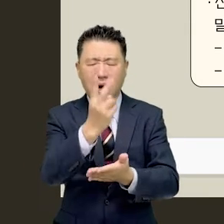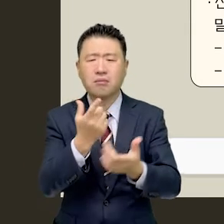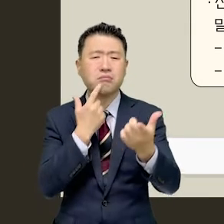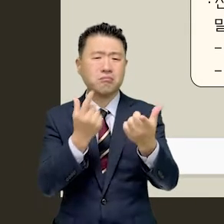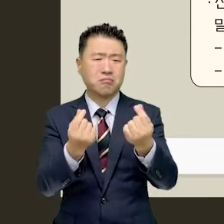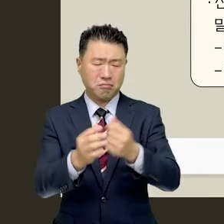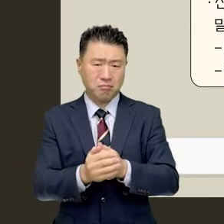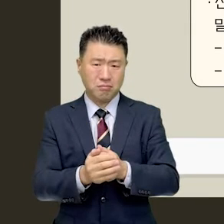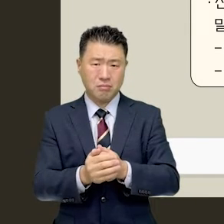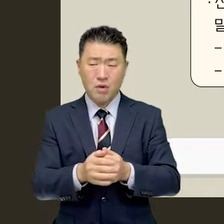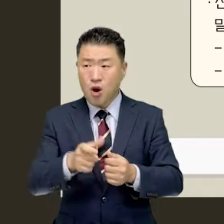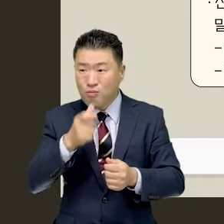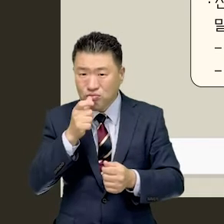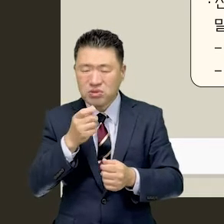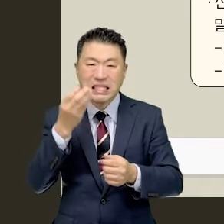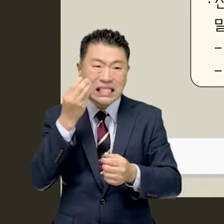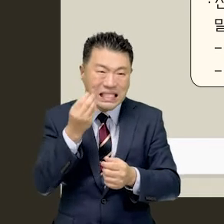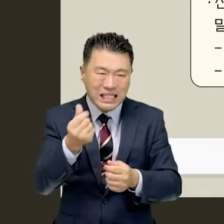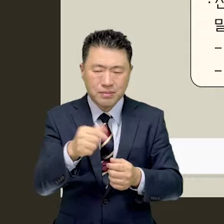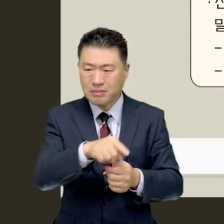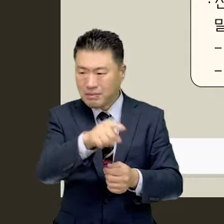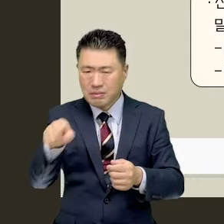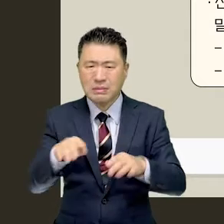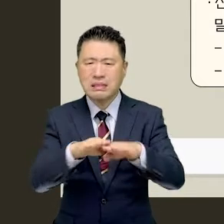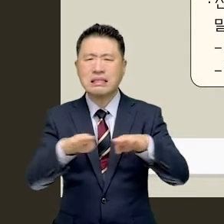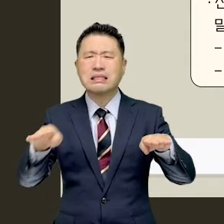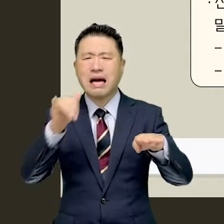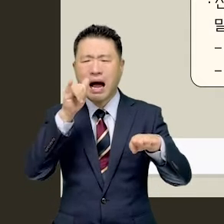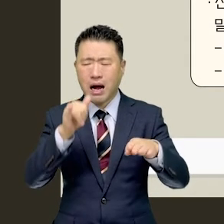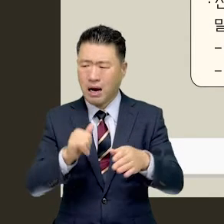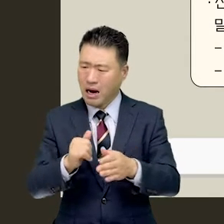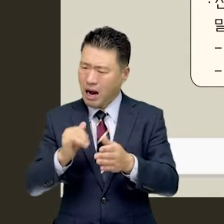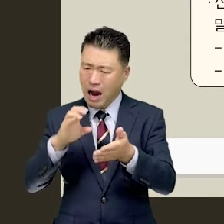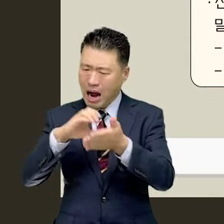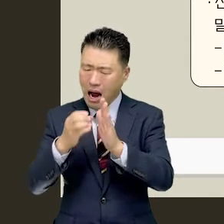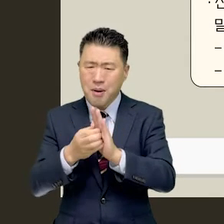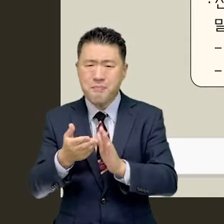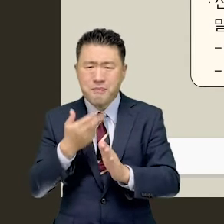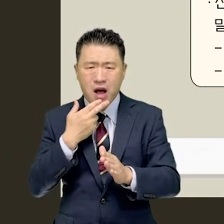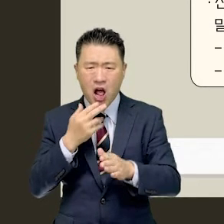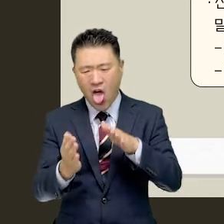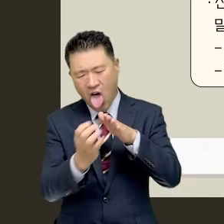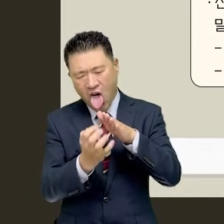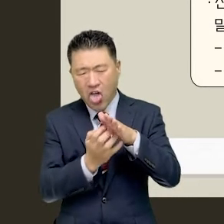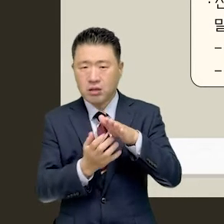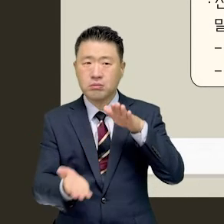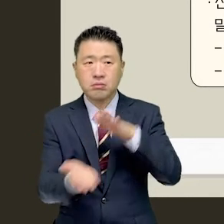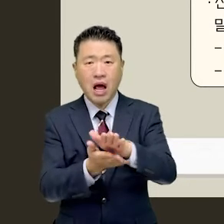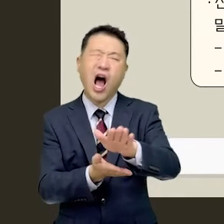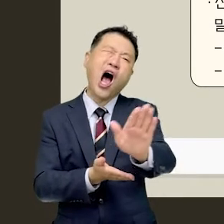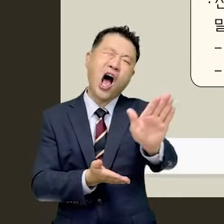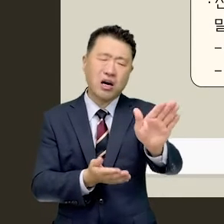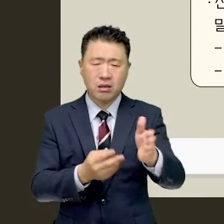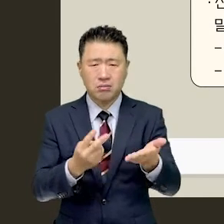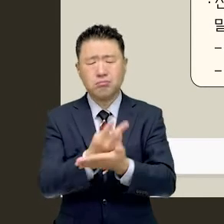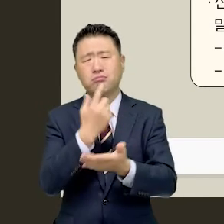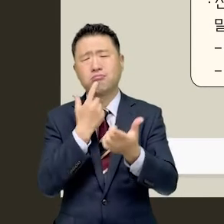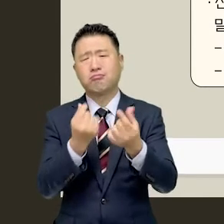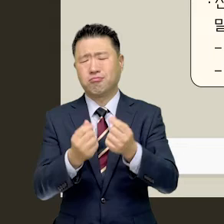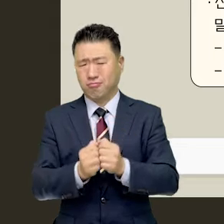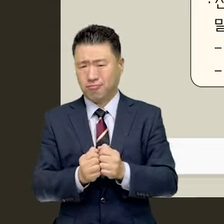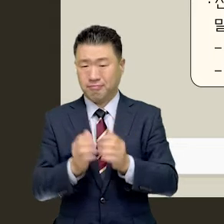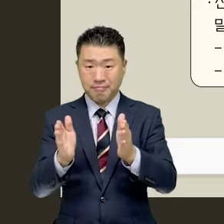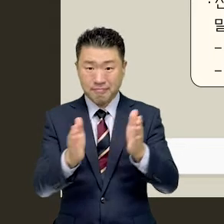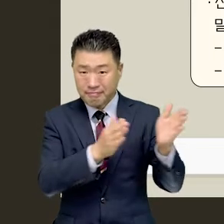주로 바닥에 물이나 기름 등의 이물질과 적합하지 않은 밑창과 바닥재가 원인이 됩니다.